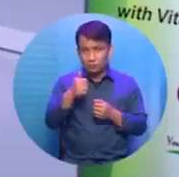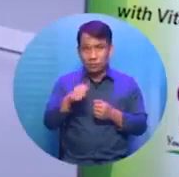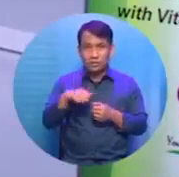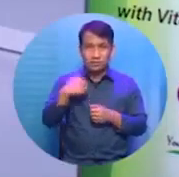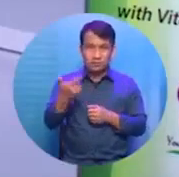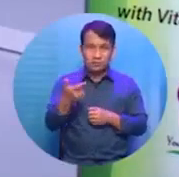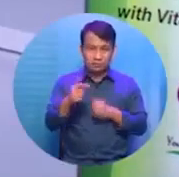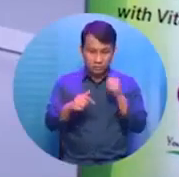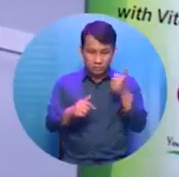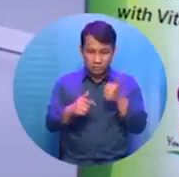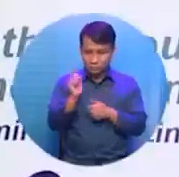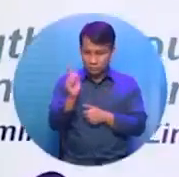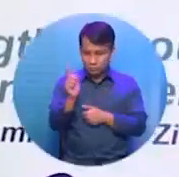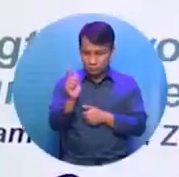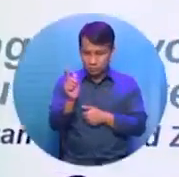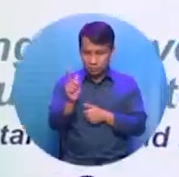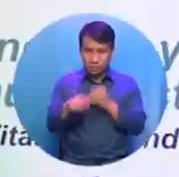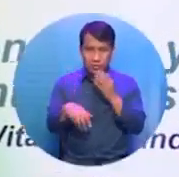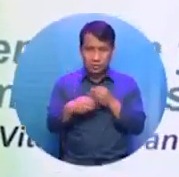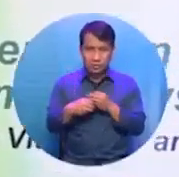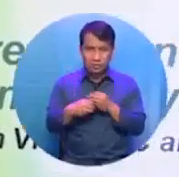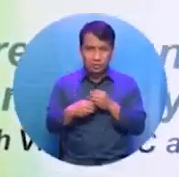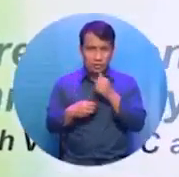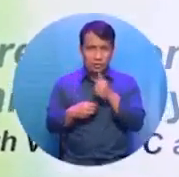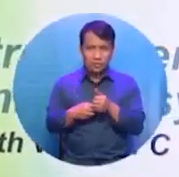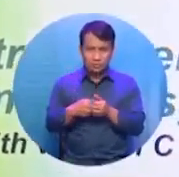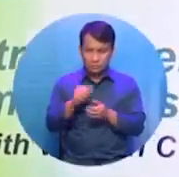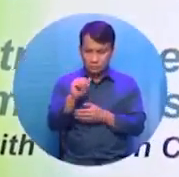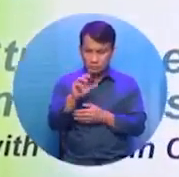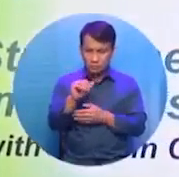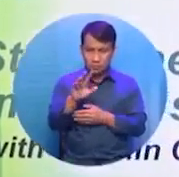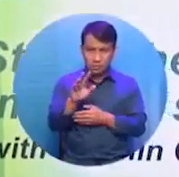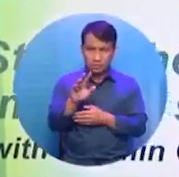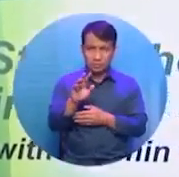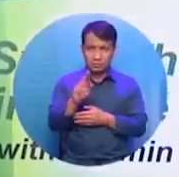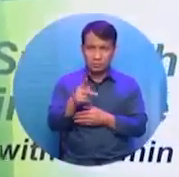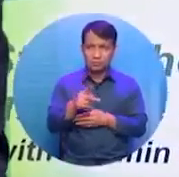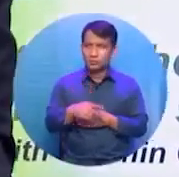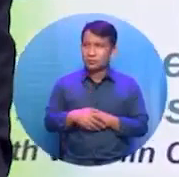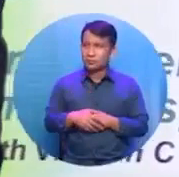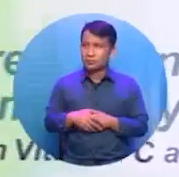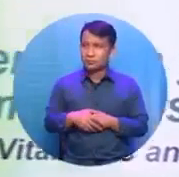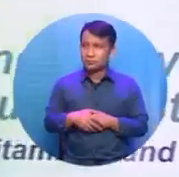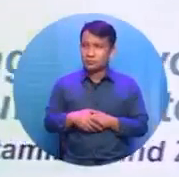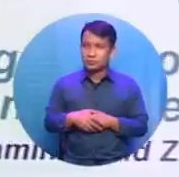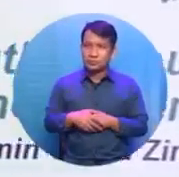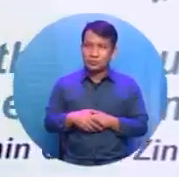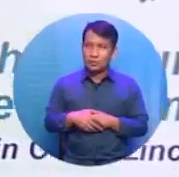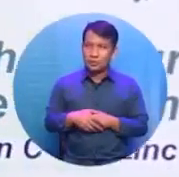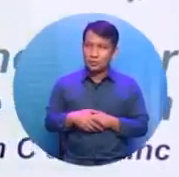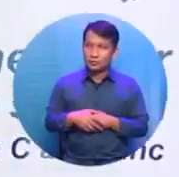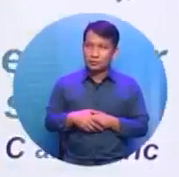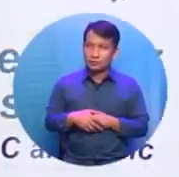Bukas. Subukan naman natin itong 15. Okay.